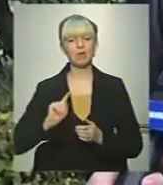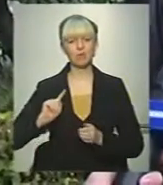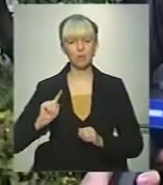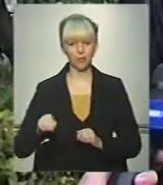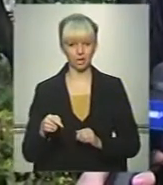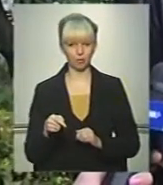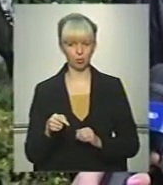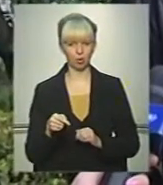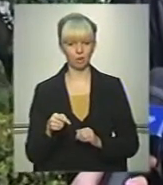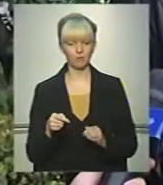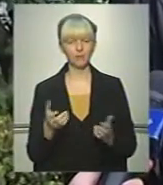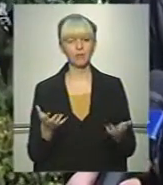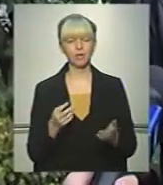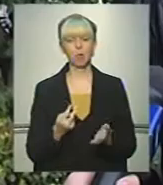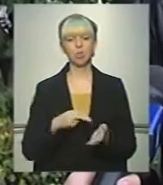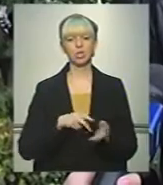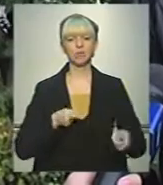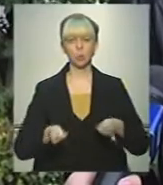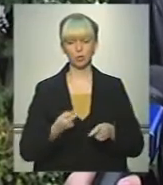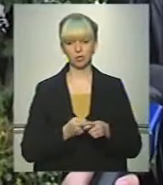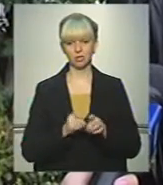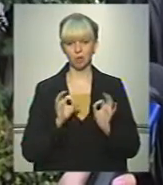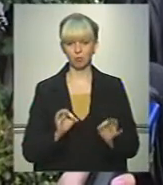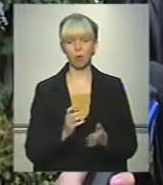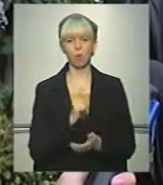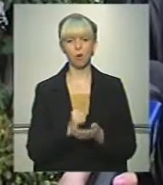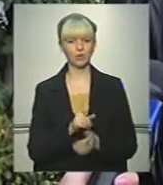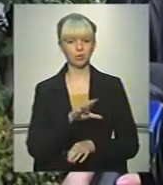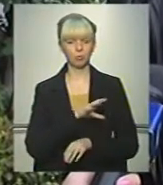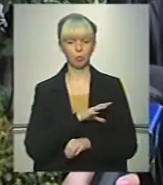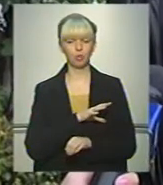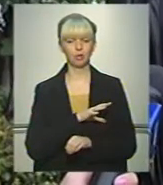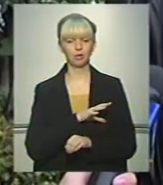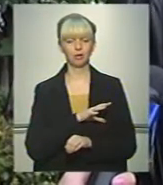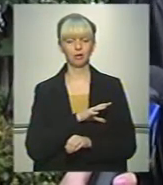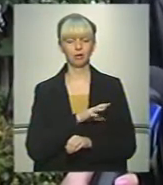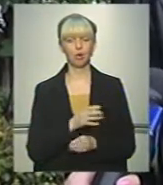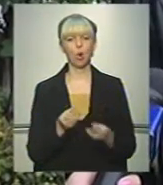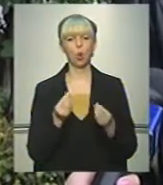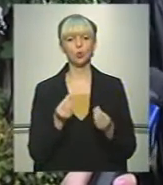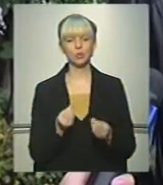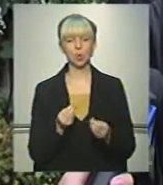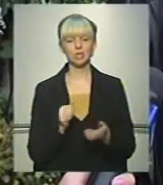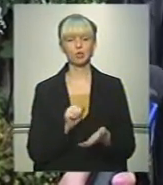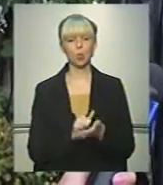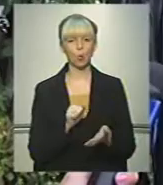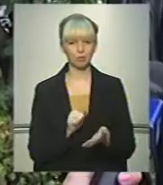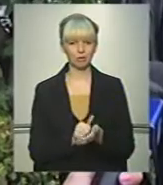певні, які поставив уряд, і це правильно. Значить, має бути кошторисна документація,